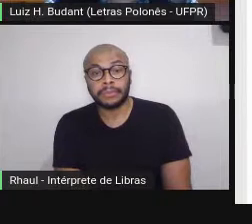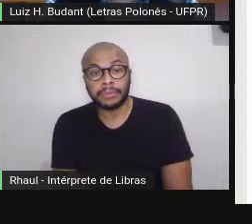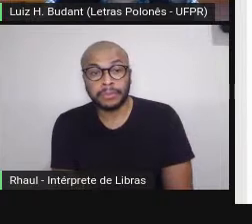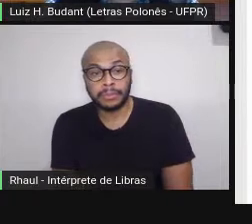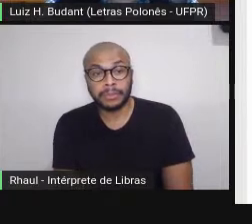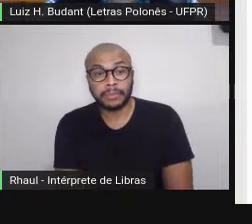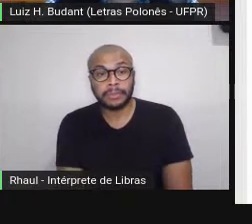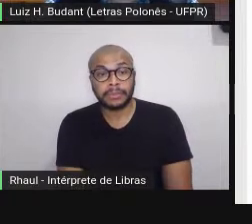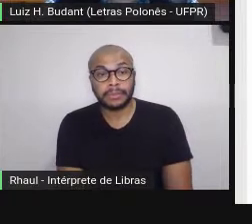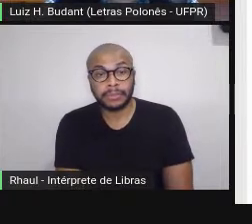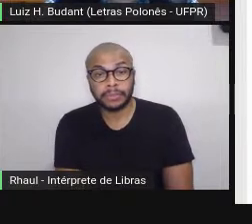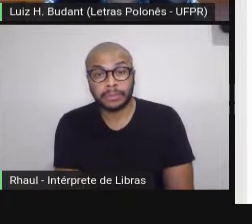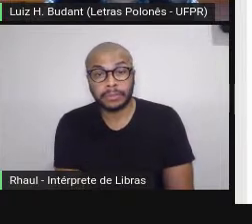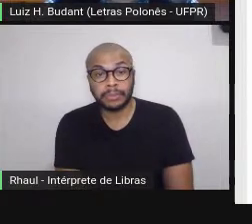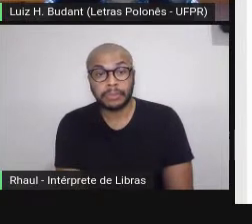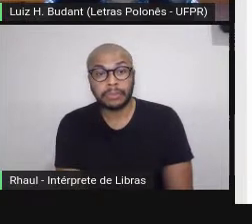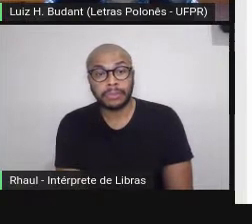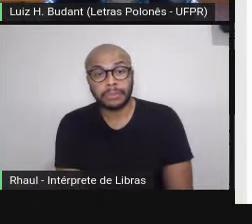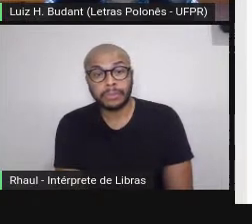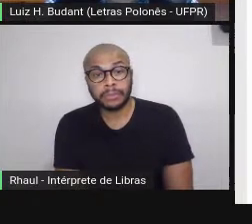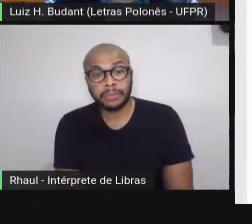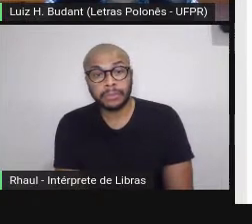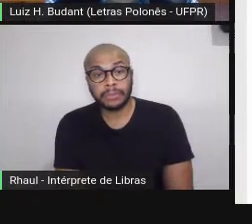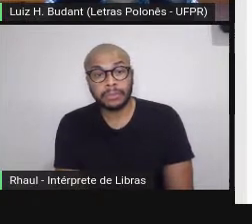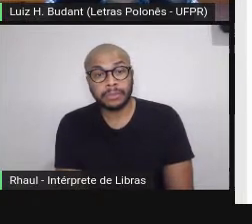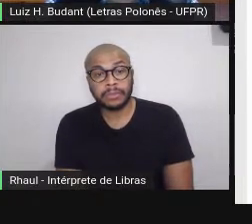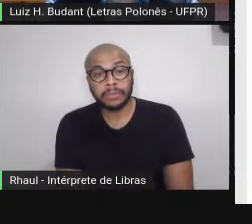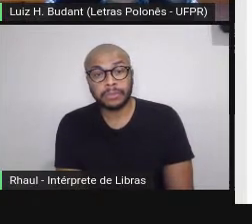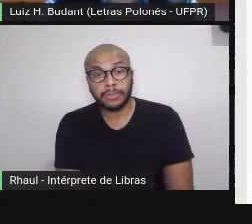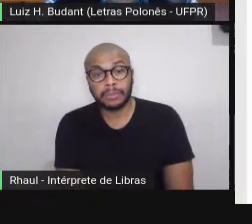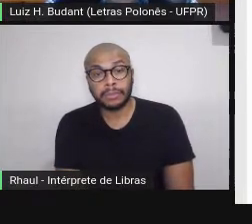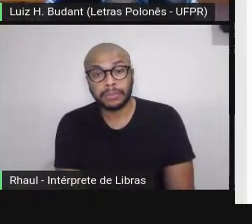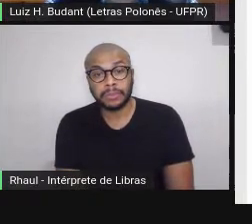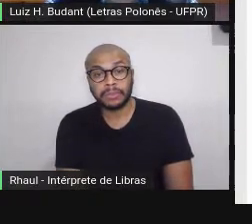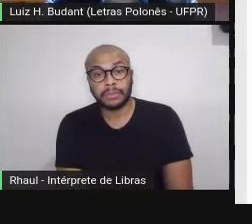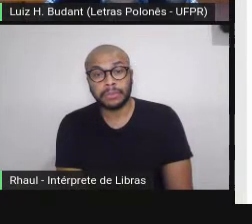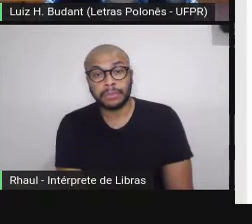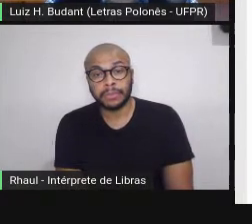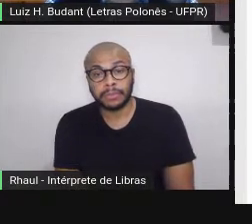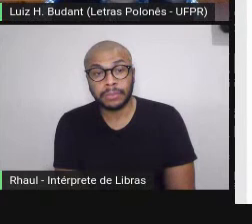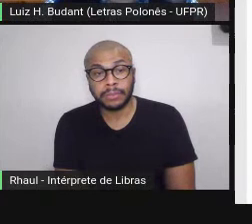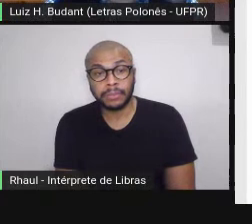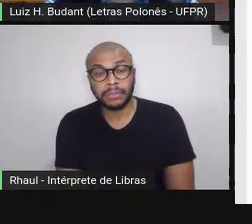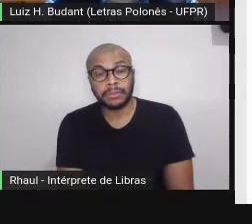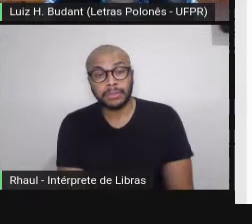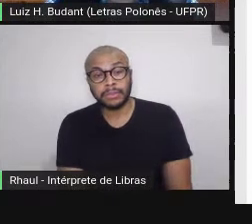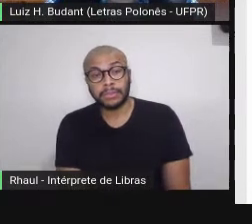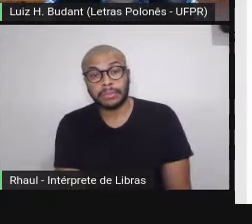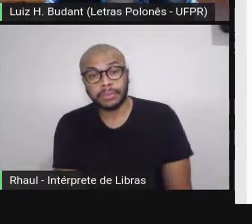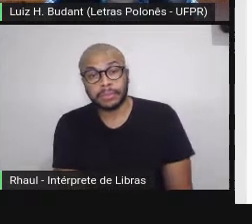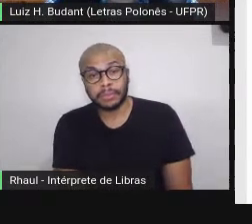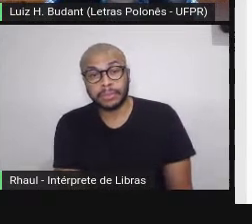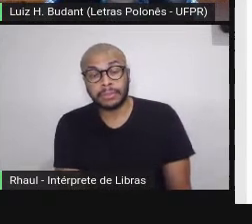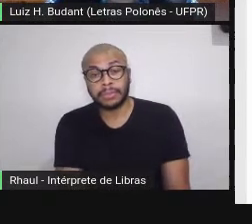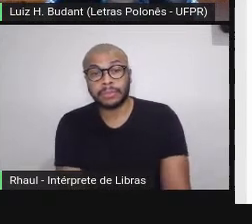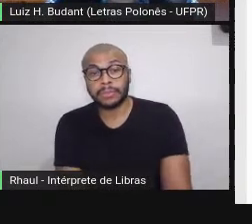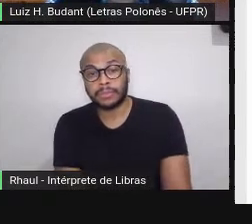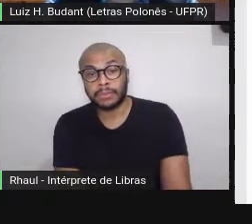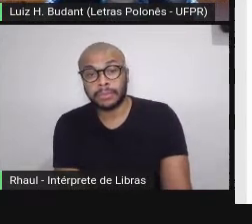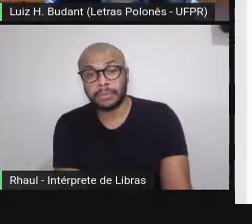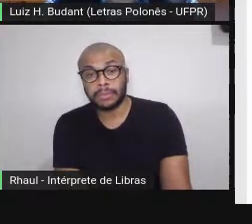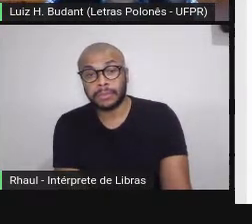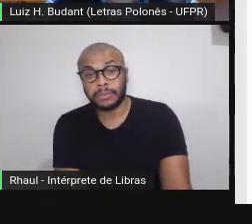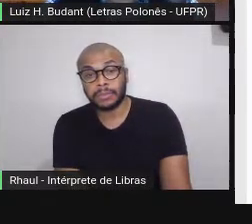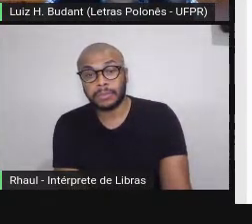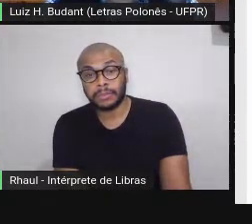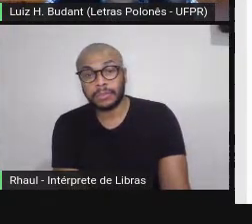Wojciechowski odmienia się jak niebieski, niski, wąski. Kobieta Wojciechowska odmienia się jak niebieska, niska,